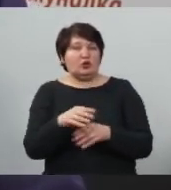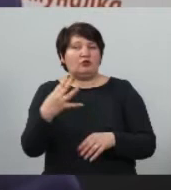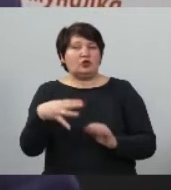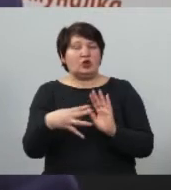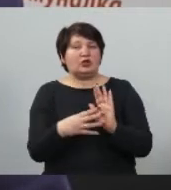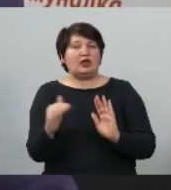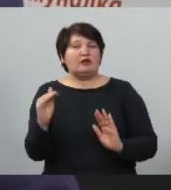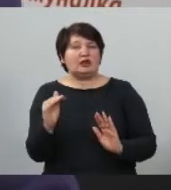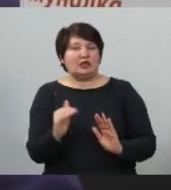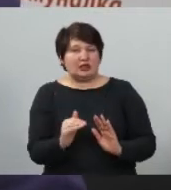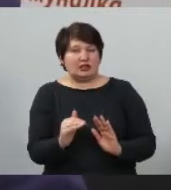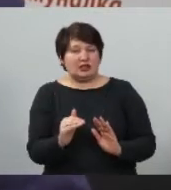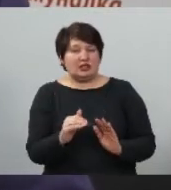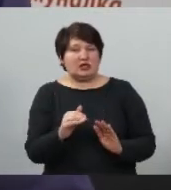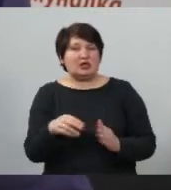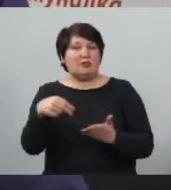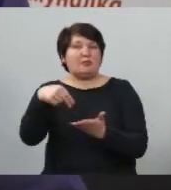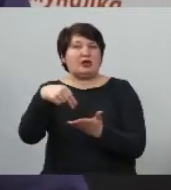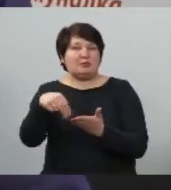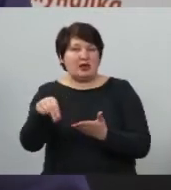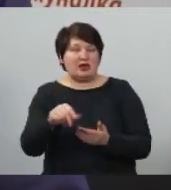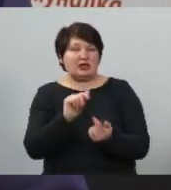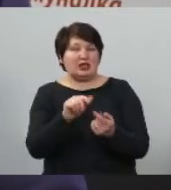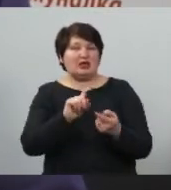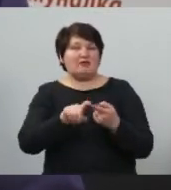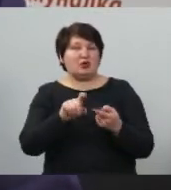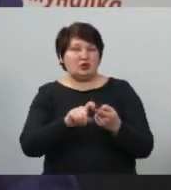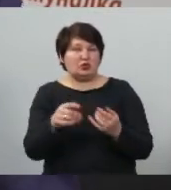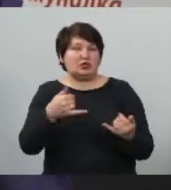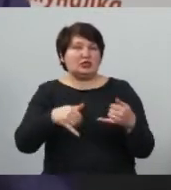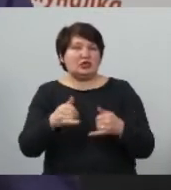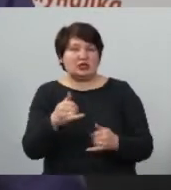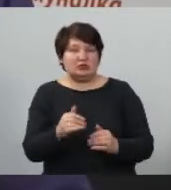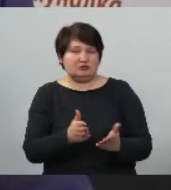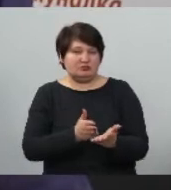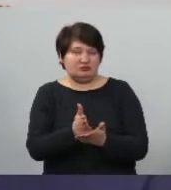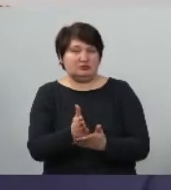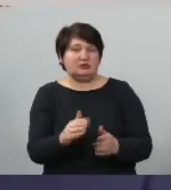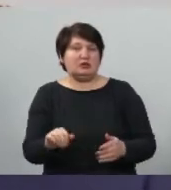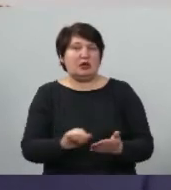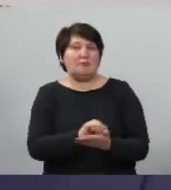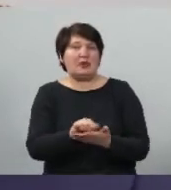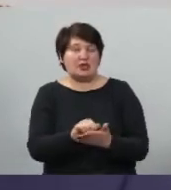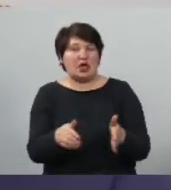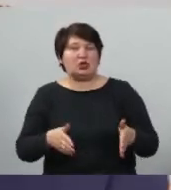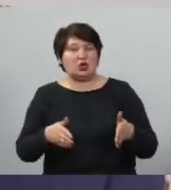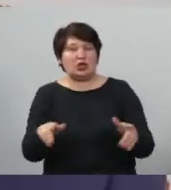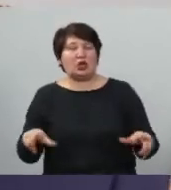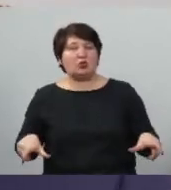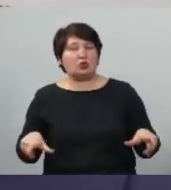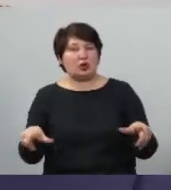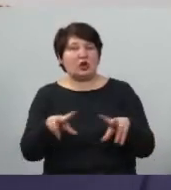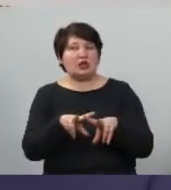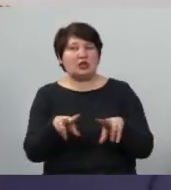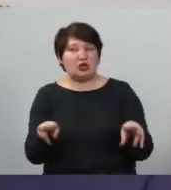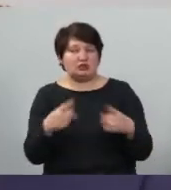На централізоване придбання власне дезінфікуючих засобів, але ці засоби підуть в основному на миття доріг і тротуарів. Так само ми розіслали